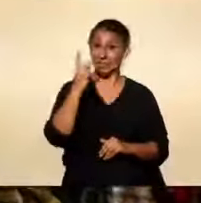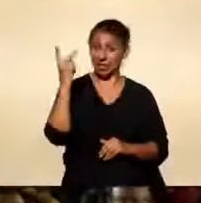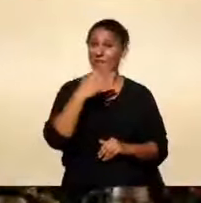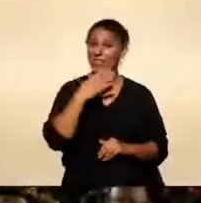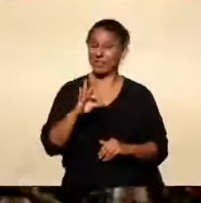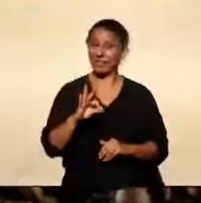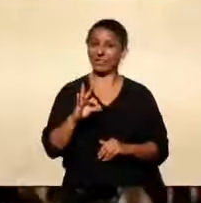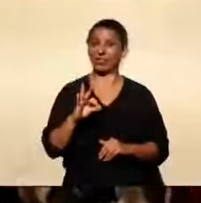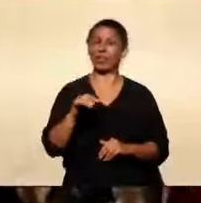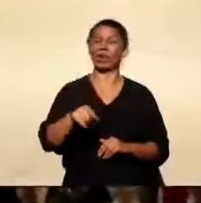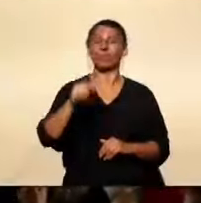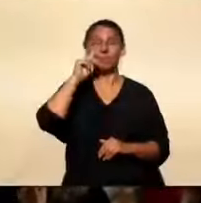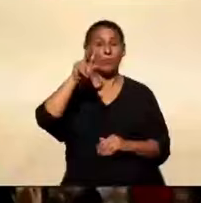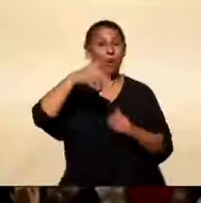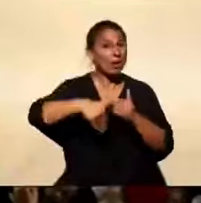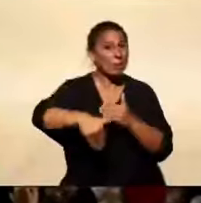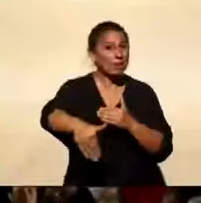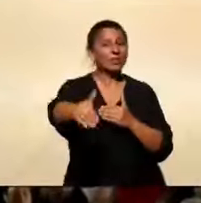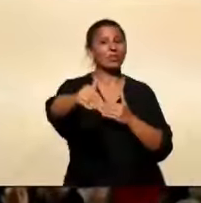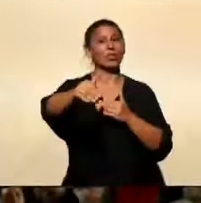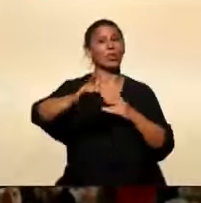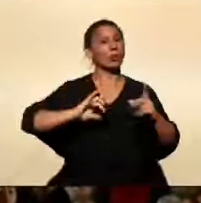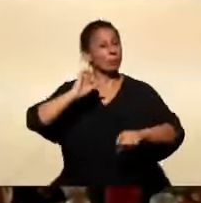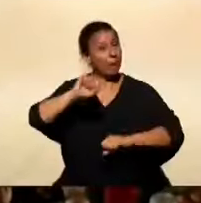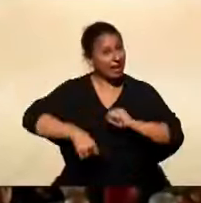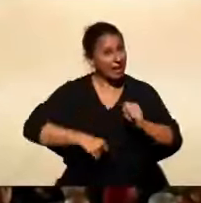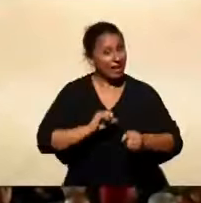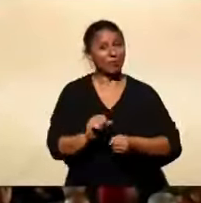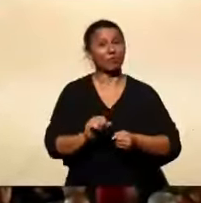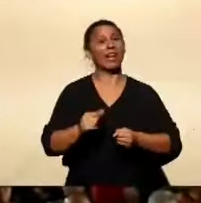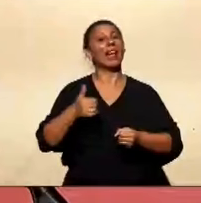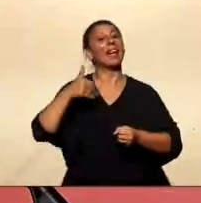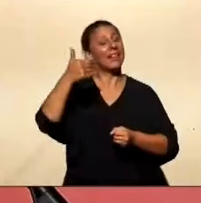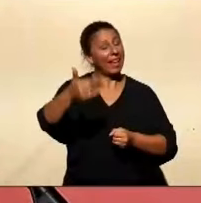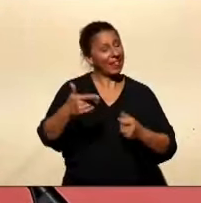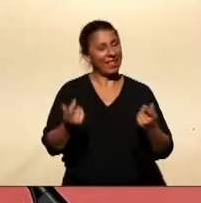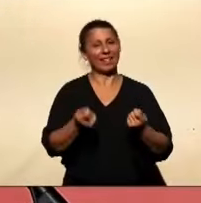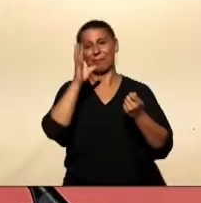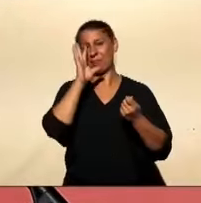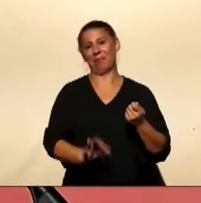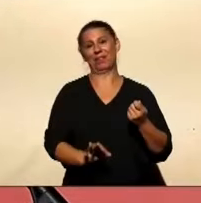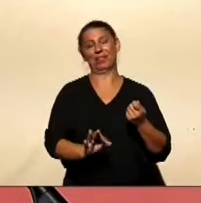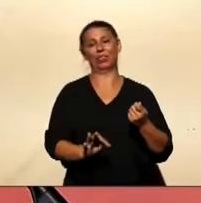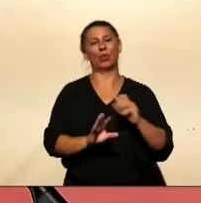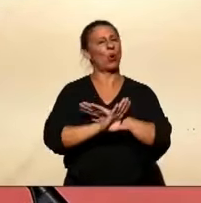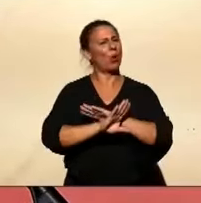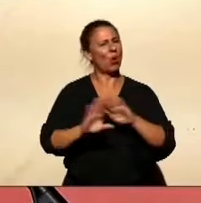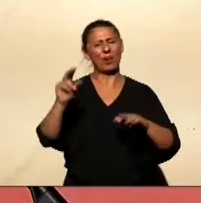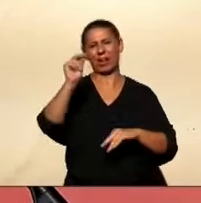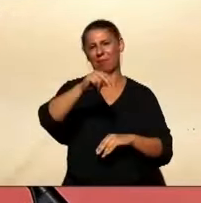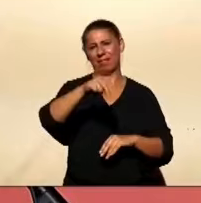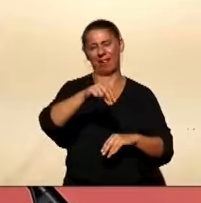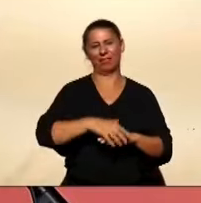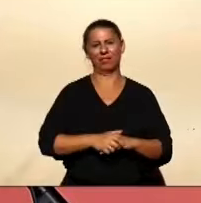δηλαδή που οραματιζόμαστε, που παλεύουμε και θα γίνει πραγματικότητα χωρίς